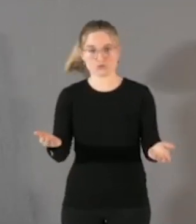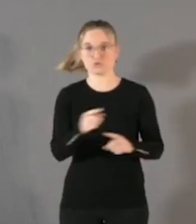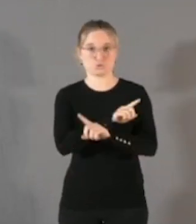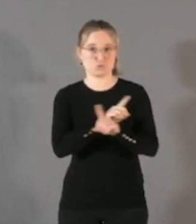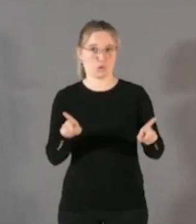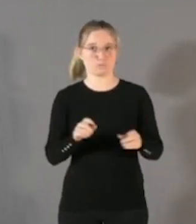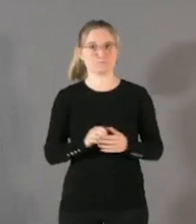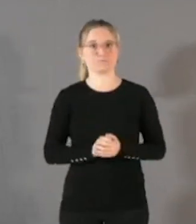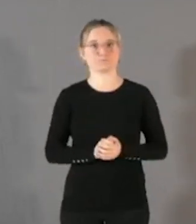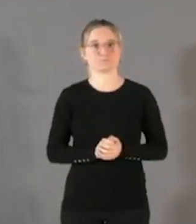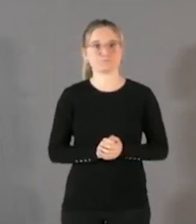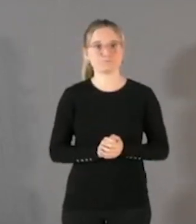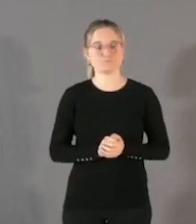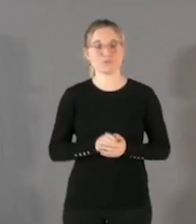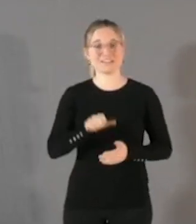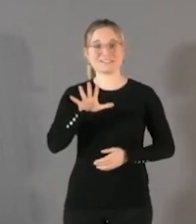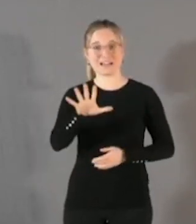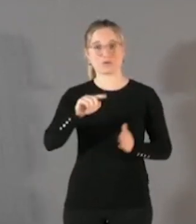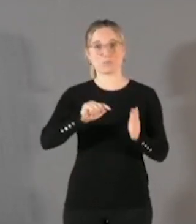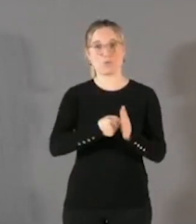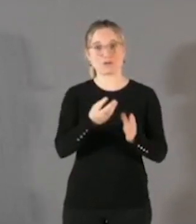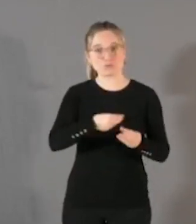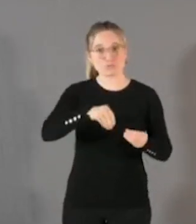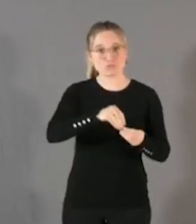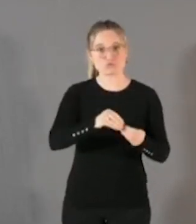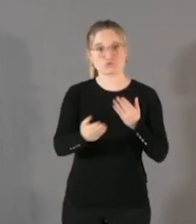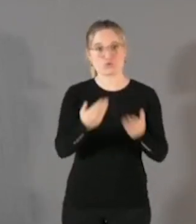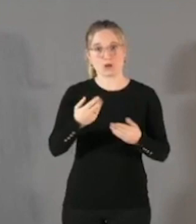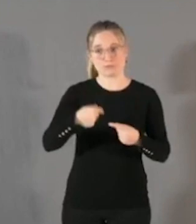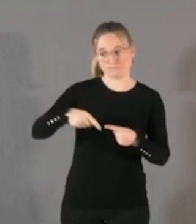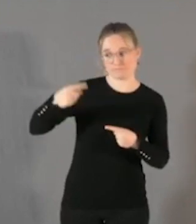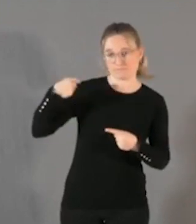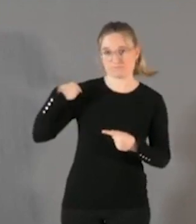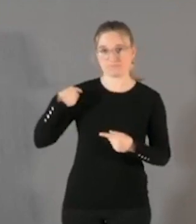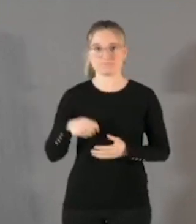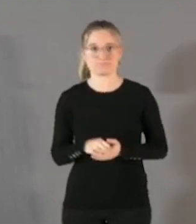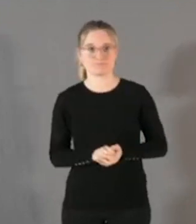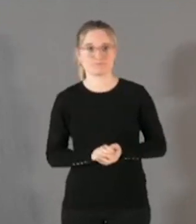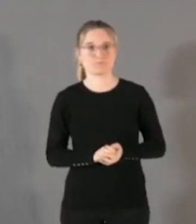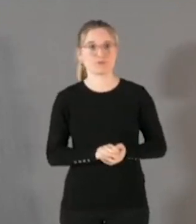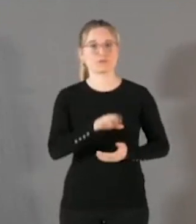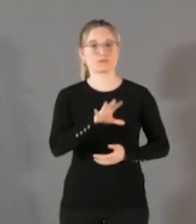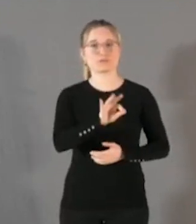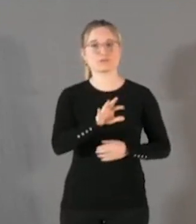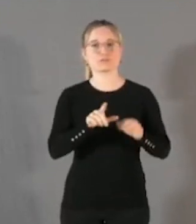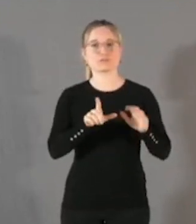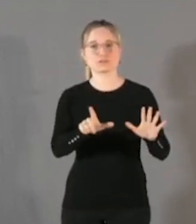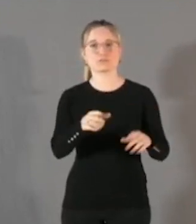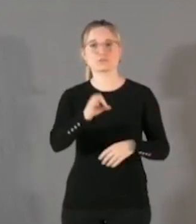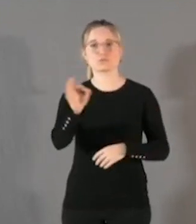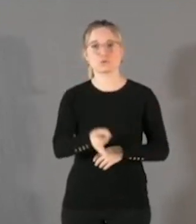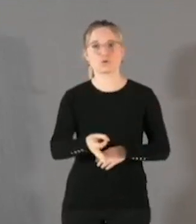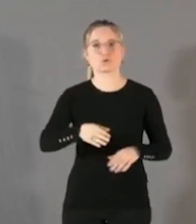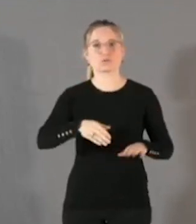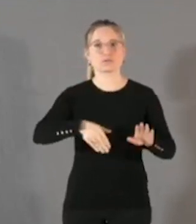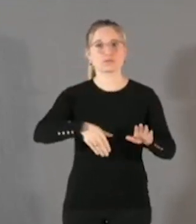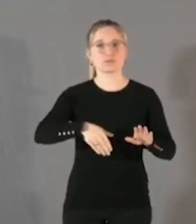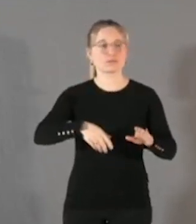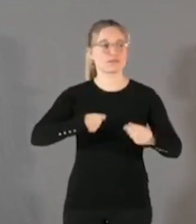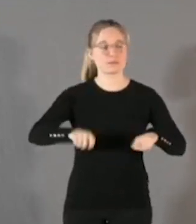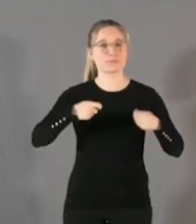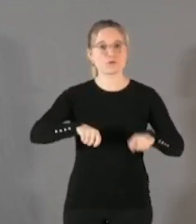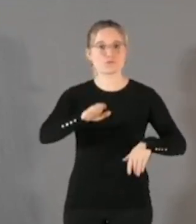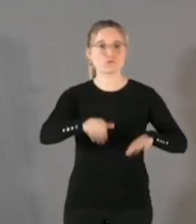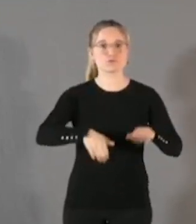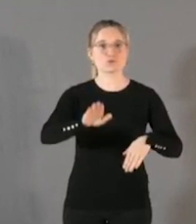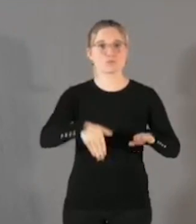5 points de plus. C'est 57% des dépenses de fonctionnement. Vous n'allez plus avoir aucune marge de manœuvre, d'autant qu'il s'agit